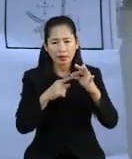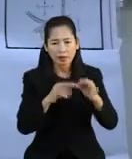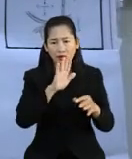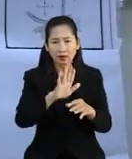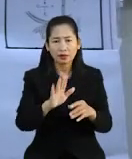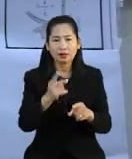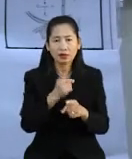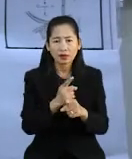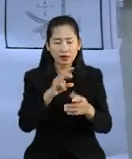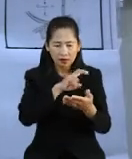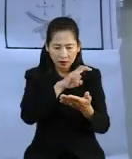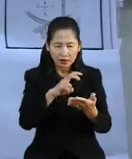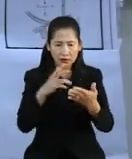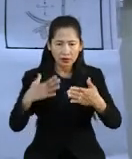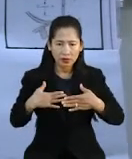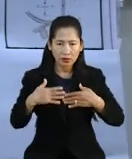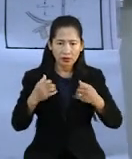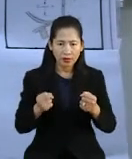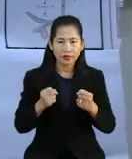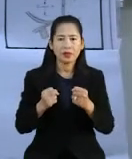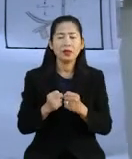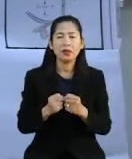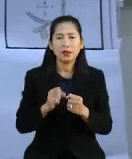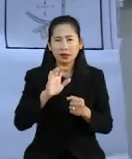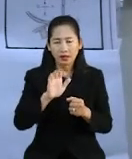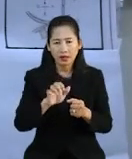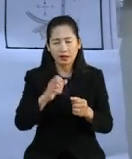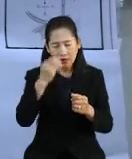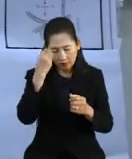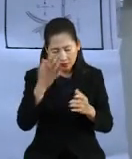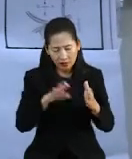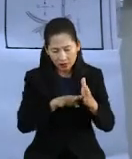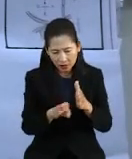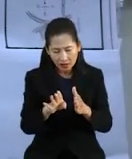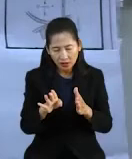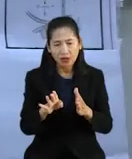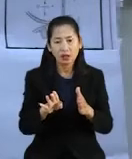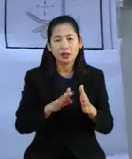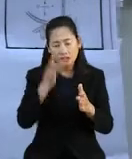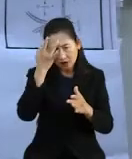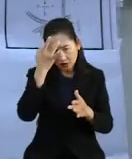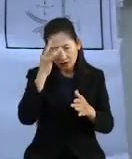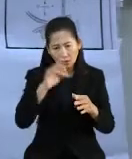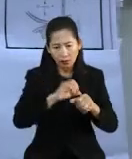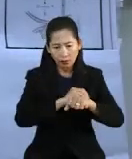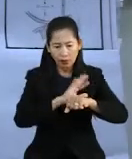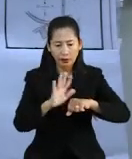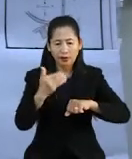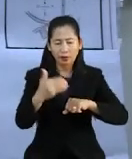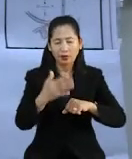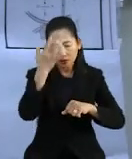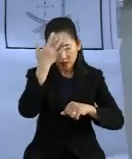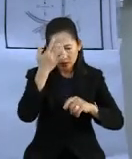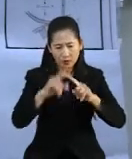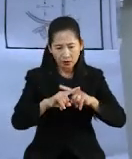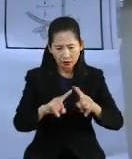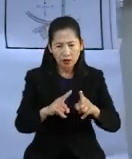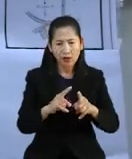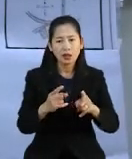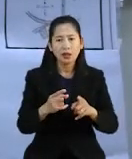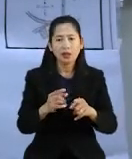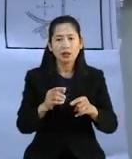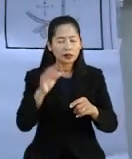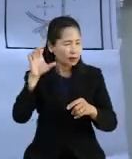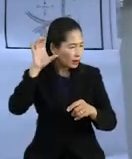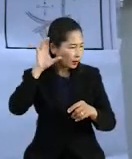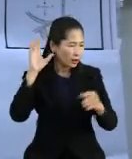câu trời tại thai để xa sau có phep nó con nhé đập bay chi viên chi hệ pot âm pi chừng ngư có bị đập bầm buồn đang chừng ngư same tiết đau ở